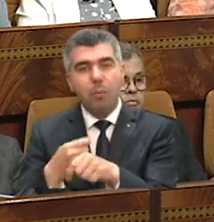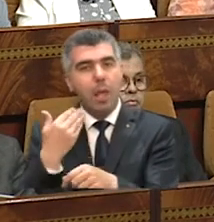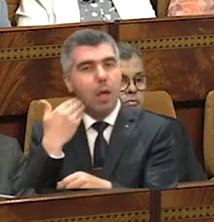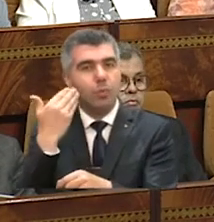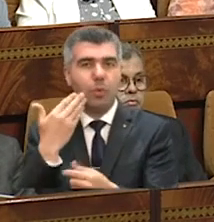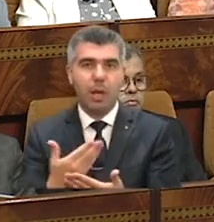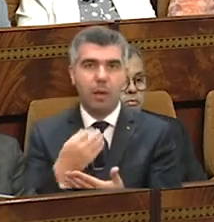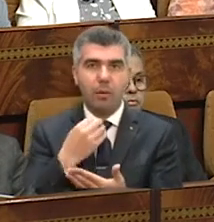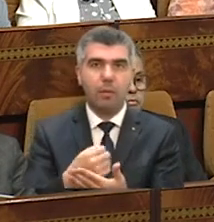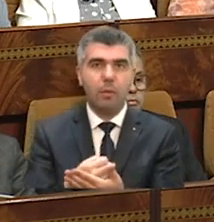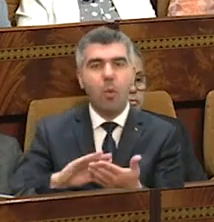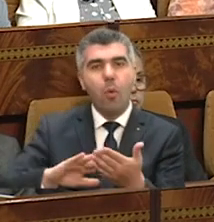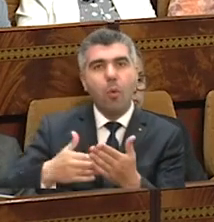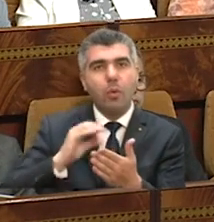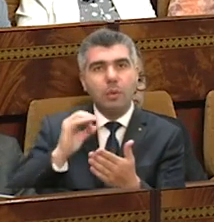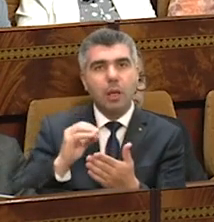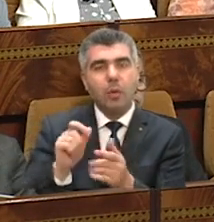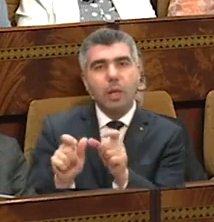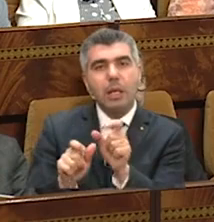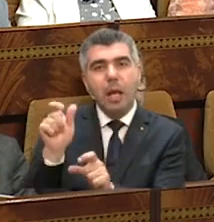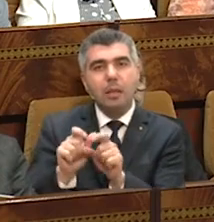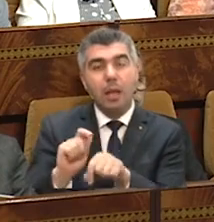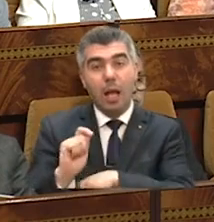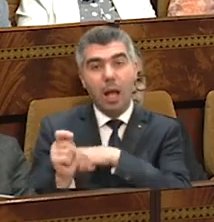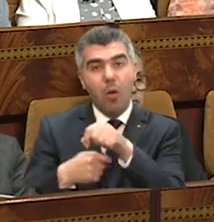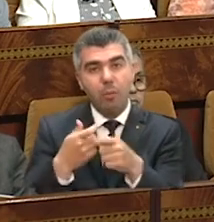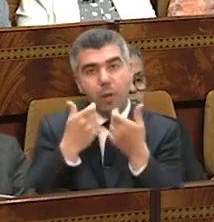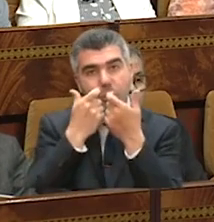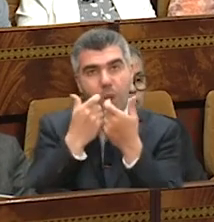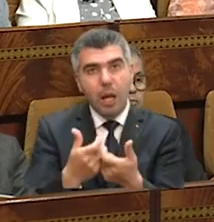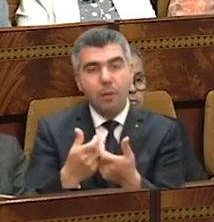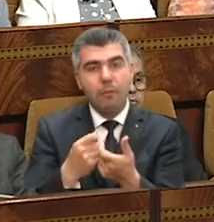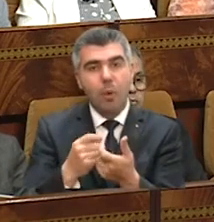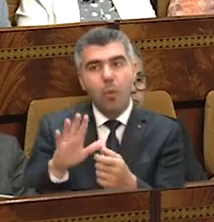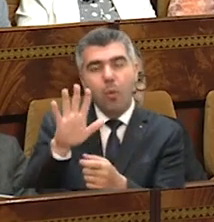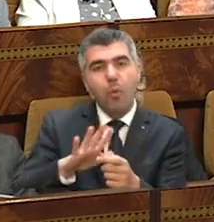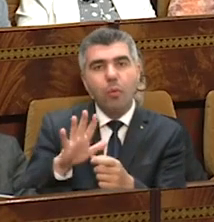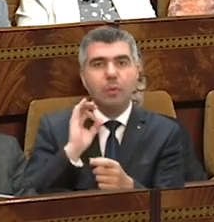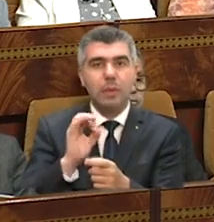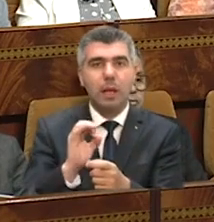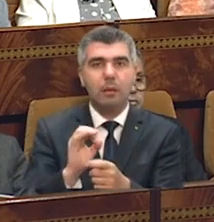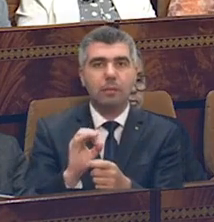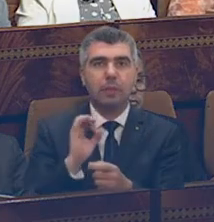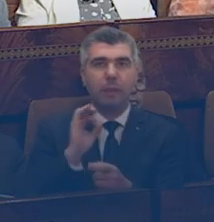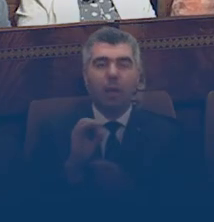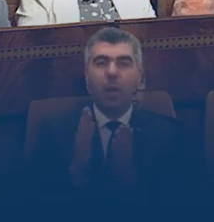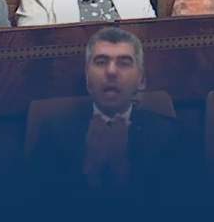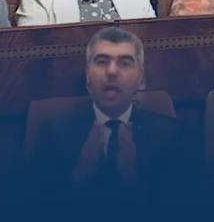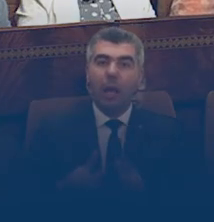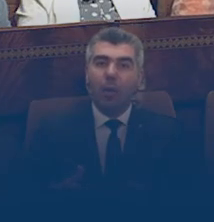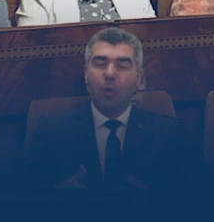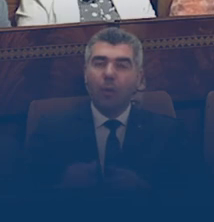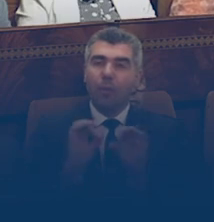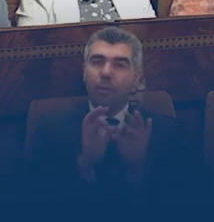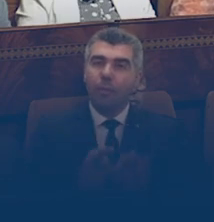القبه كاملين اللي عندهم علاقه بالعالم القروي كيشوفوا الحاله المزريه واللا انسانيه لبعض المؤسسات التعليميه واللي